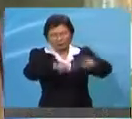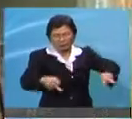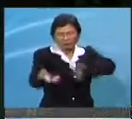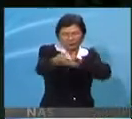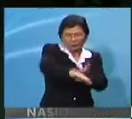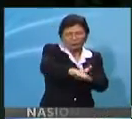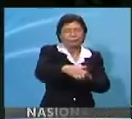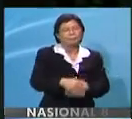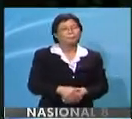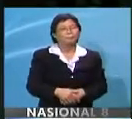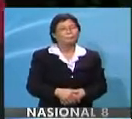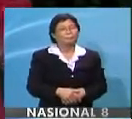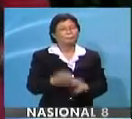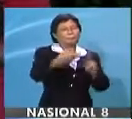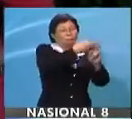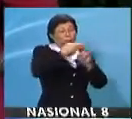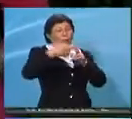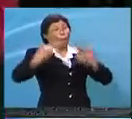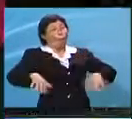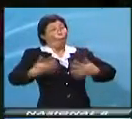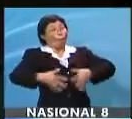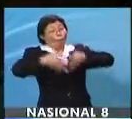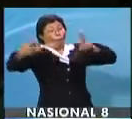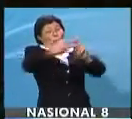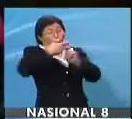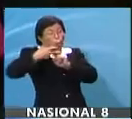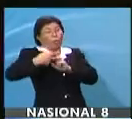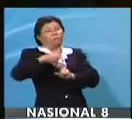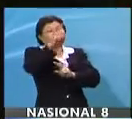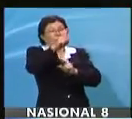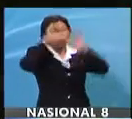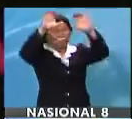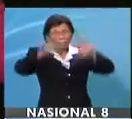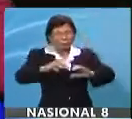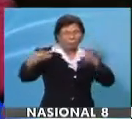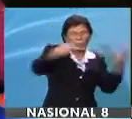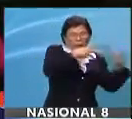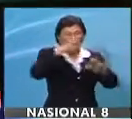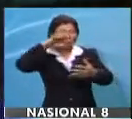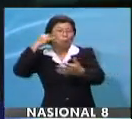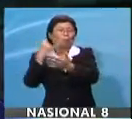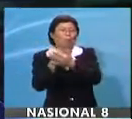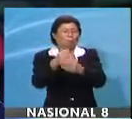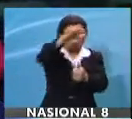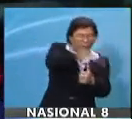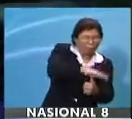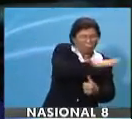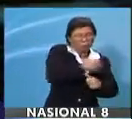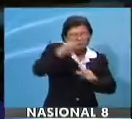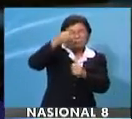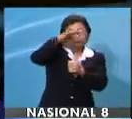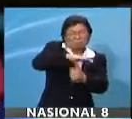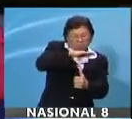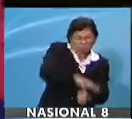kematian. Penculikan besar-besaran kanak-kanak menjadi satu taktik perang untuk mengganas, menindas dan menghina